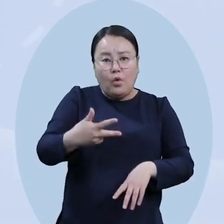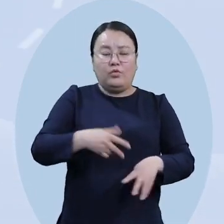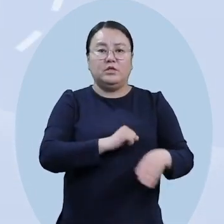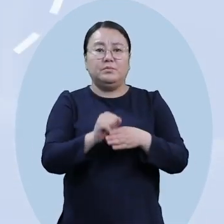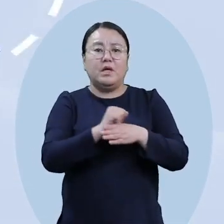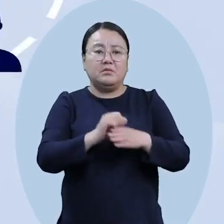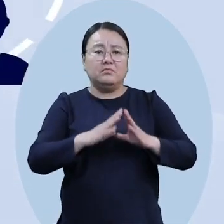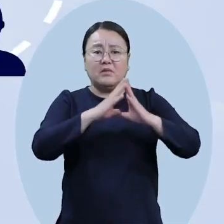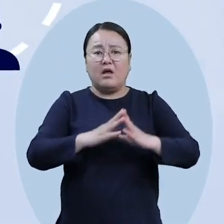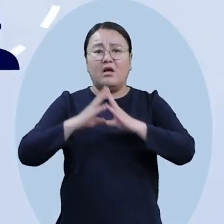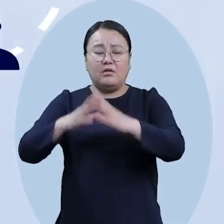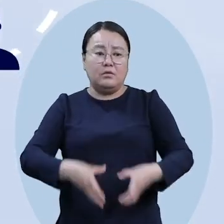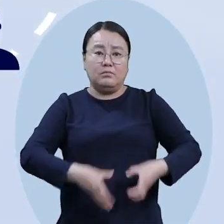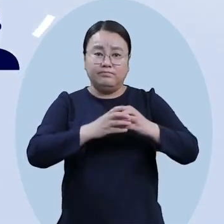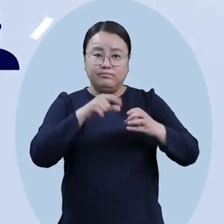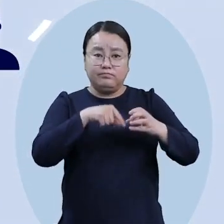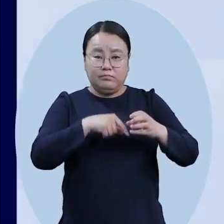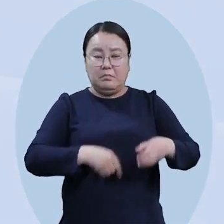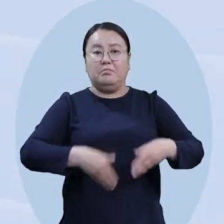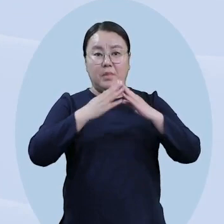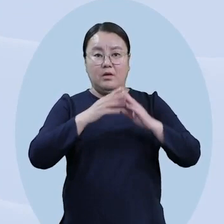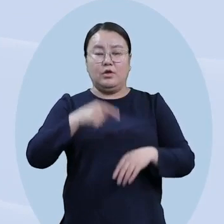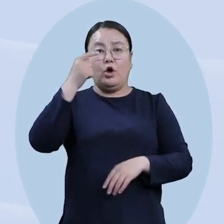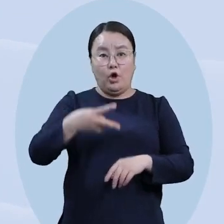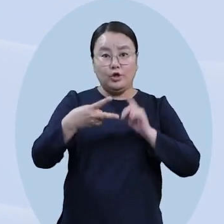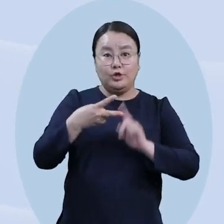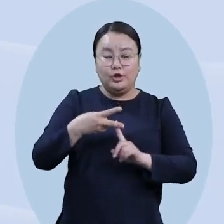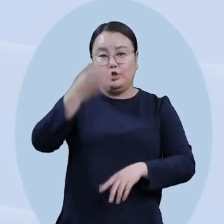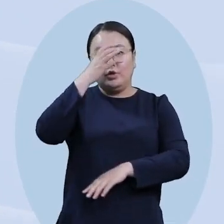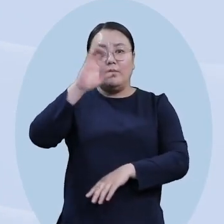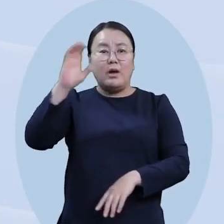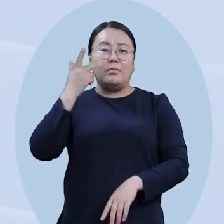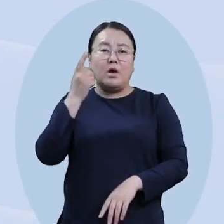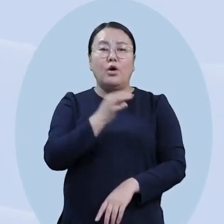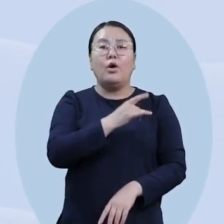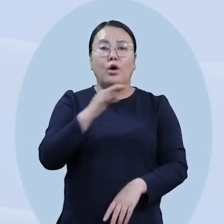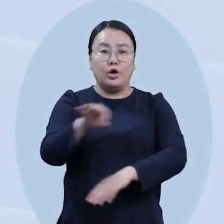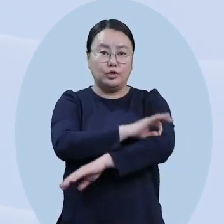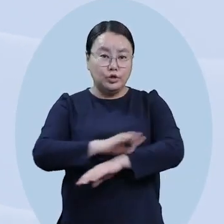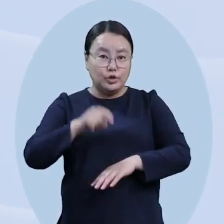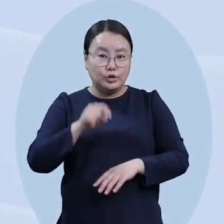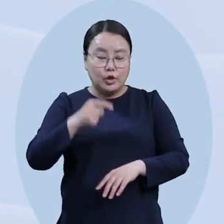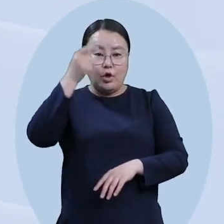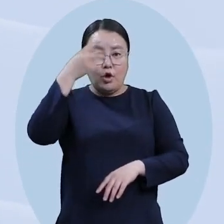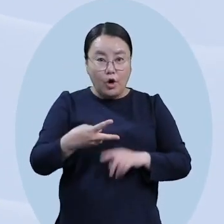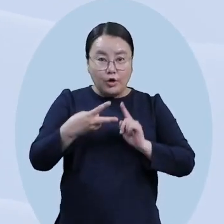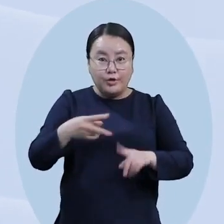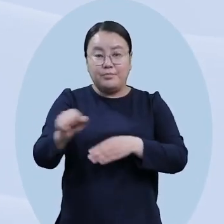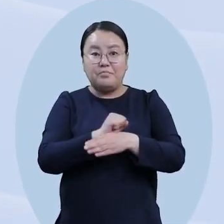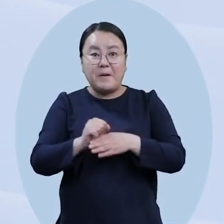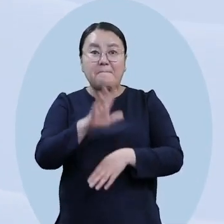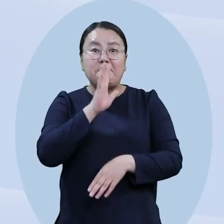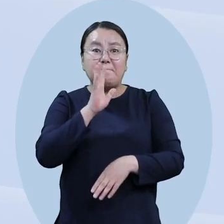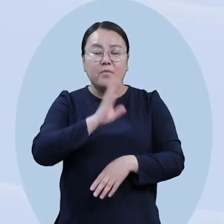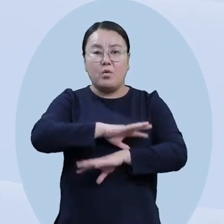бэлтгэх үүрэг бүхий ажлын хэсгийг байгуулна. 2 дахь хэлэлцүүлэг. Төрийн байгуулалтын байнгын хороо төслийг 2 дахь хэлэлцүүлэгт